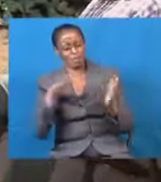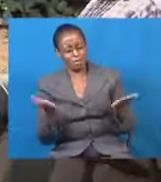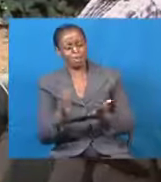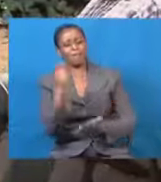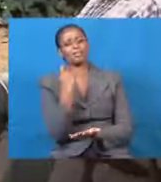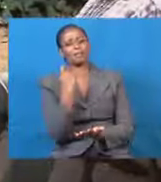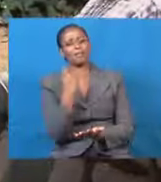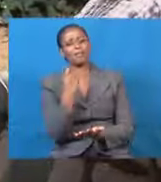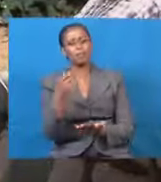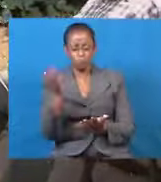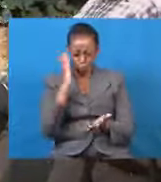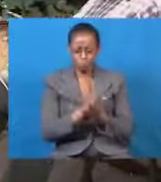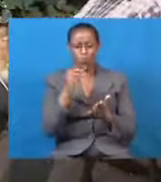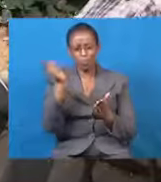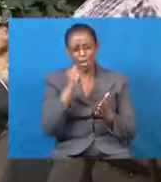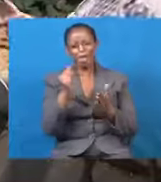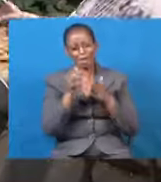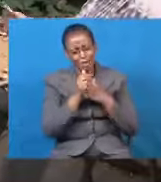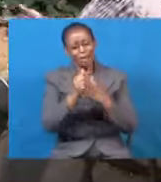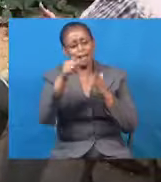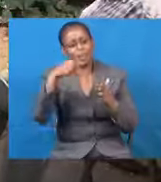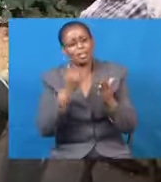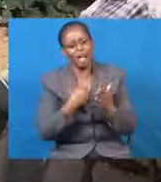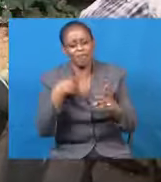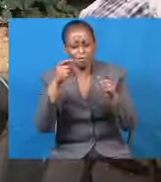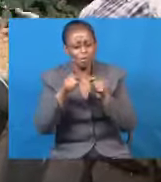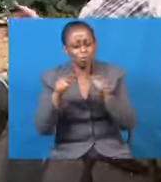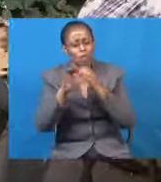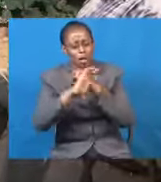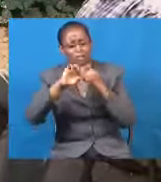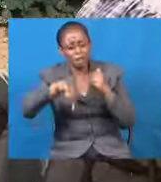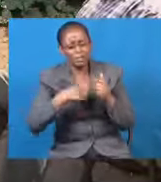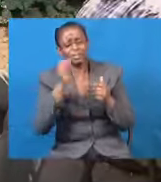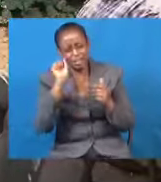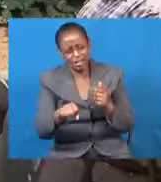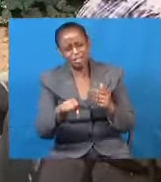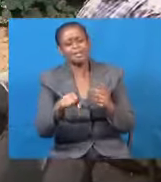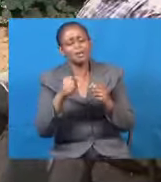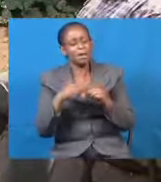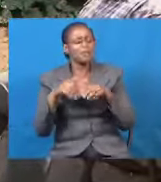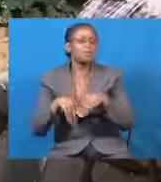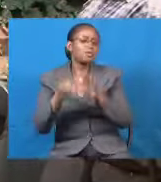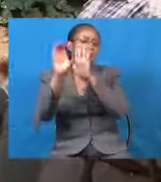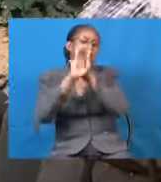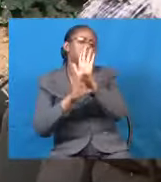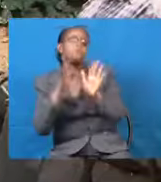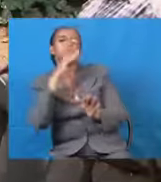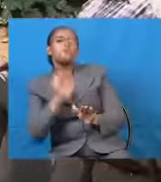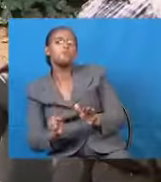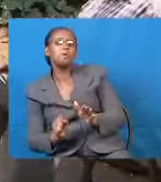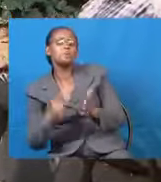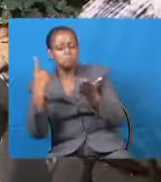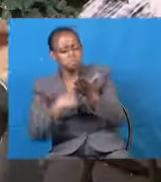yetu wenyewe hapa nchini Kenya Tunajitawala ndiyo, lakini wajua badu tunajitawala katika ile katiba ya zamani